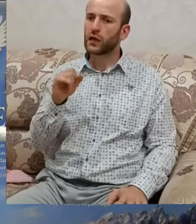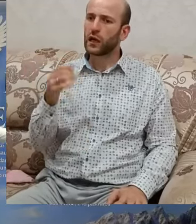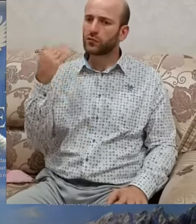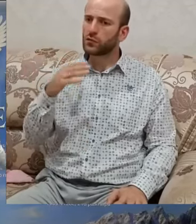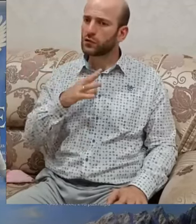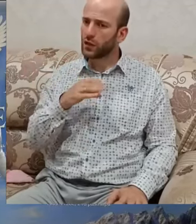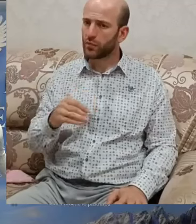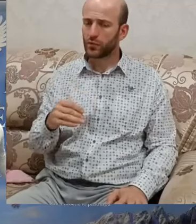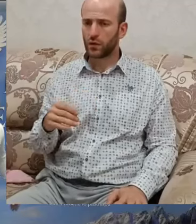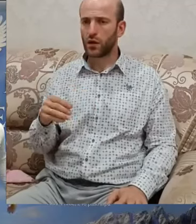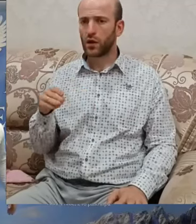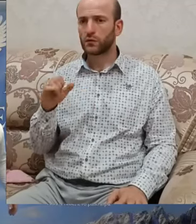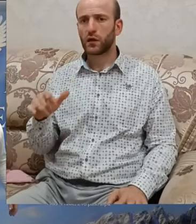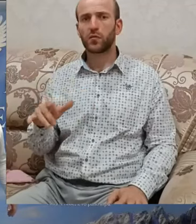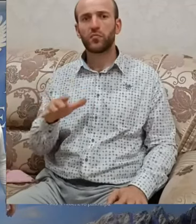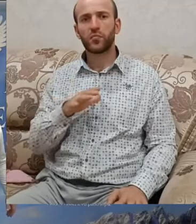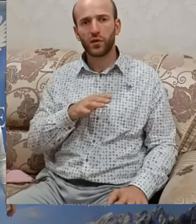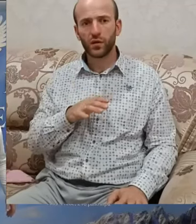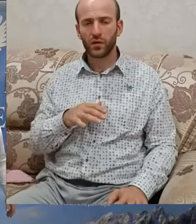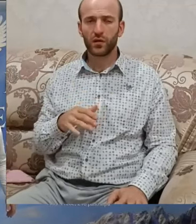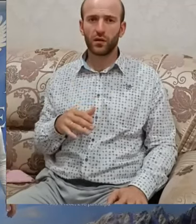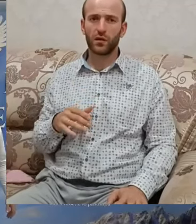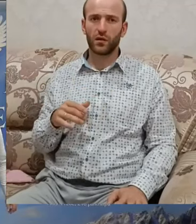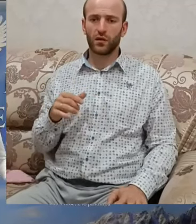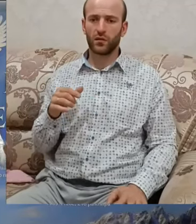viso nieko nebuvo. U mene vopšė ničego nebylo.